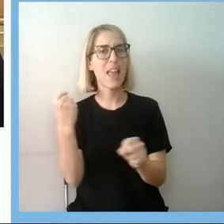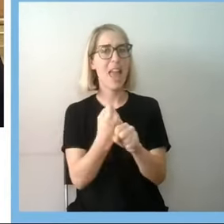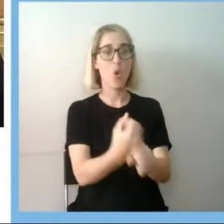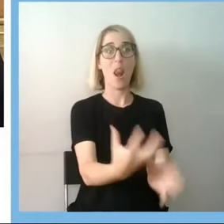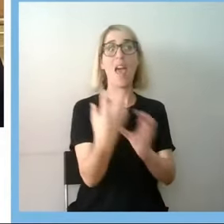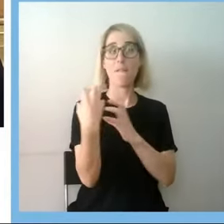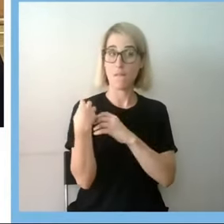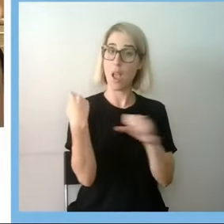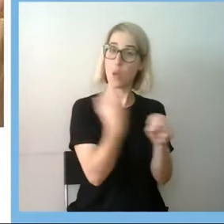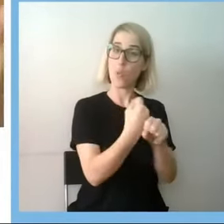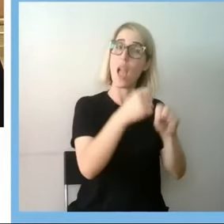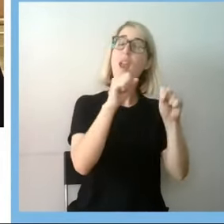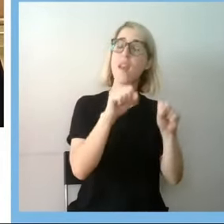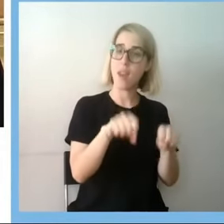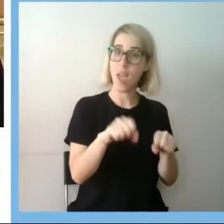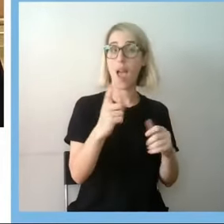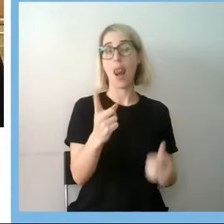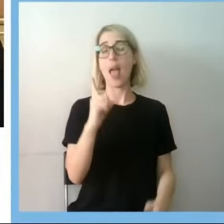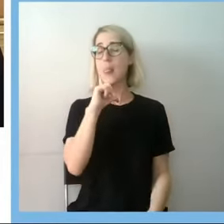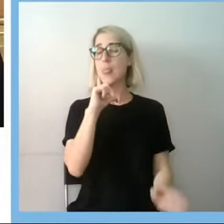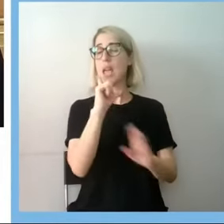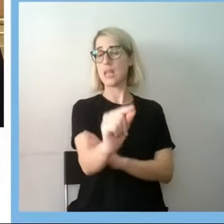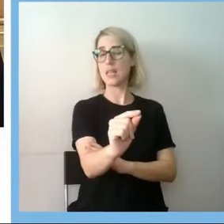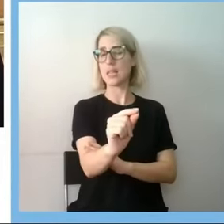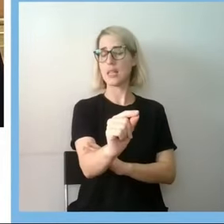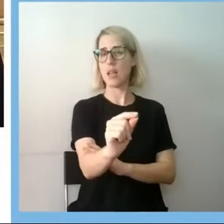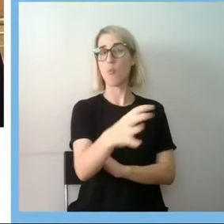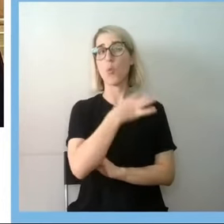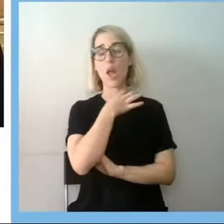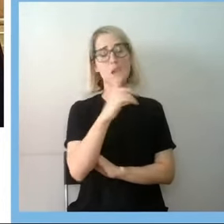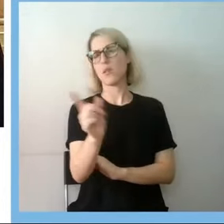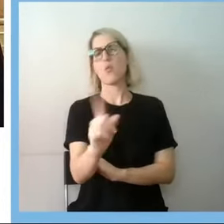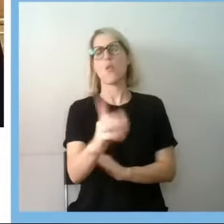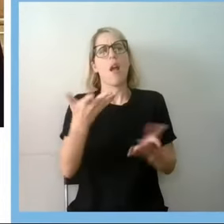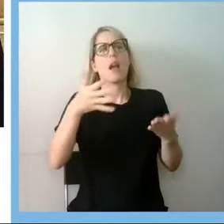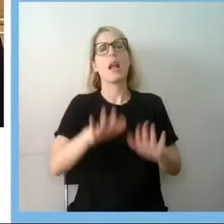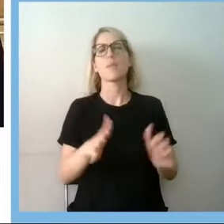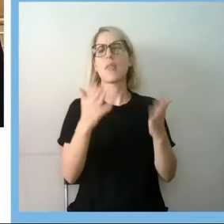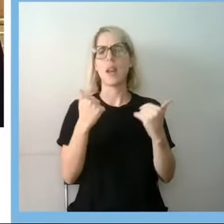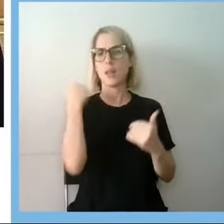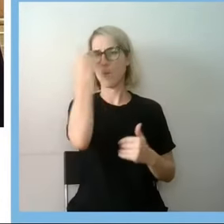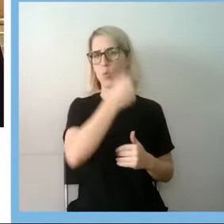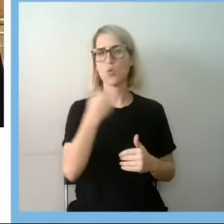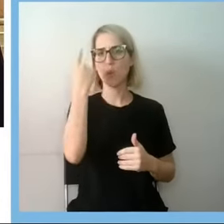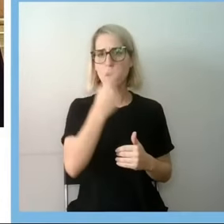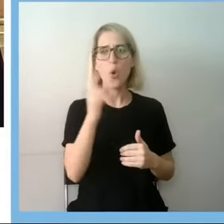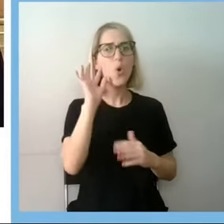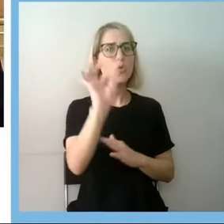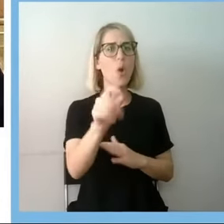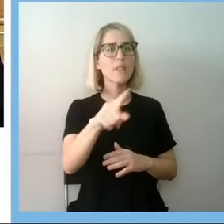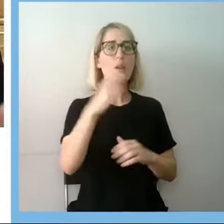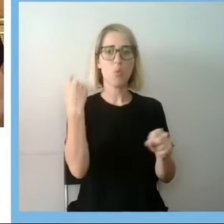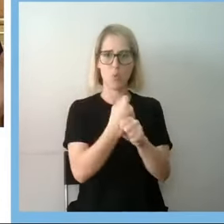δεν την κάνει στην ταχύτητα και στην ένταση που χρειάζεται. Και δεν υπάρχει προσωπικό για να ολοκληρωθεί αυτή η